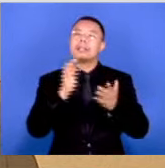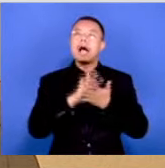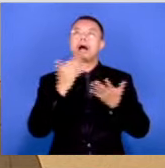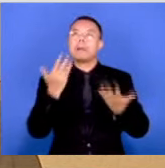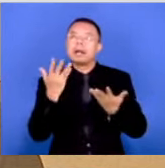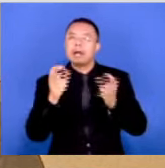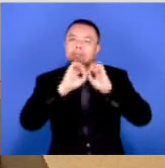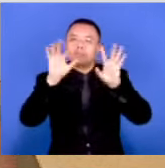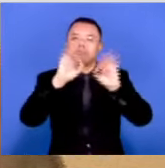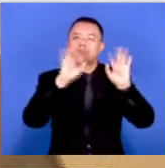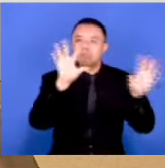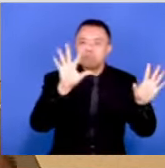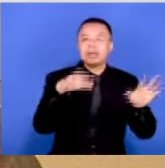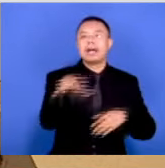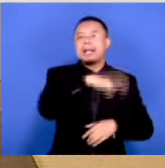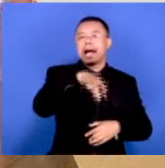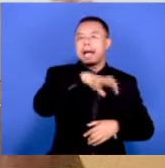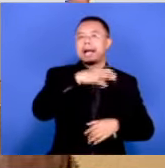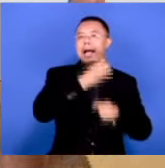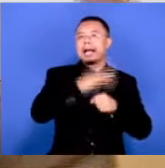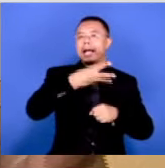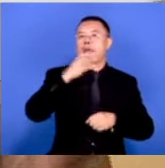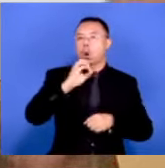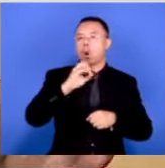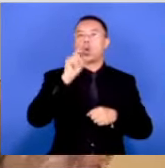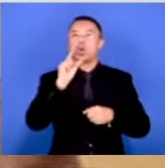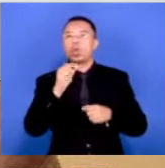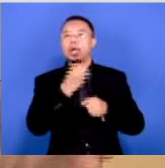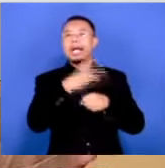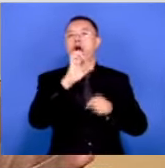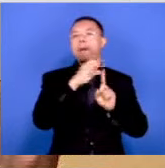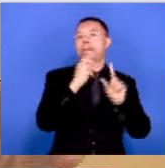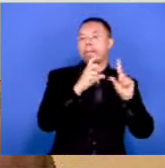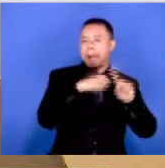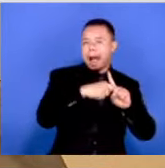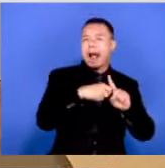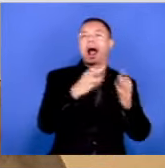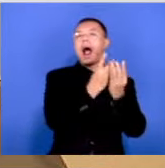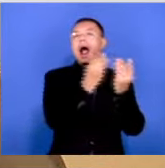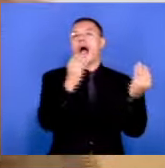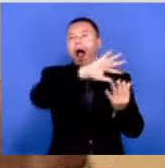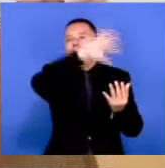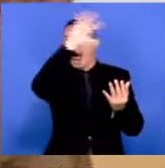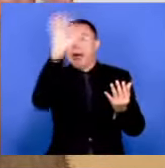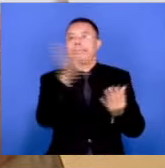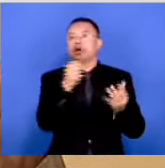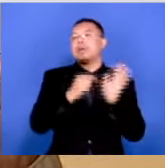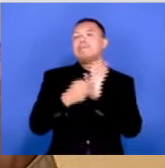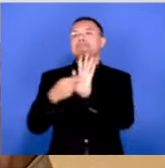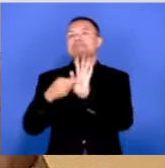geobranding. Jadi bagaimana caranya membranding geopark-geopark di Indonesia. Ya, tentang geopark kan mungkin nanti bisa